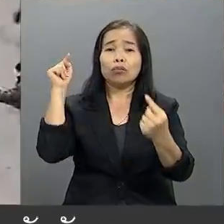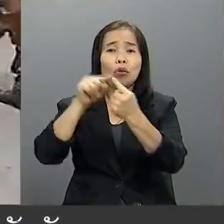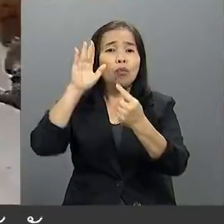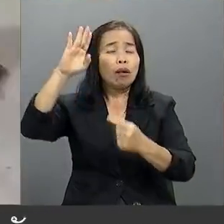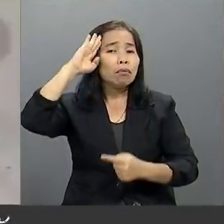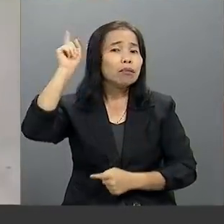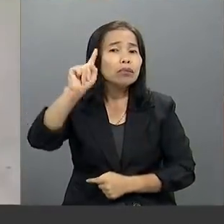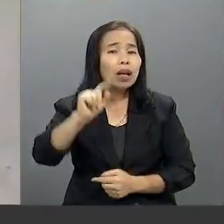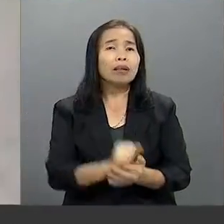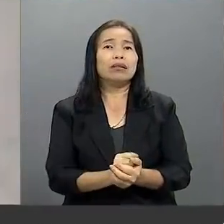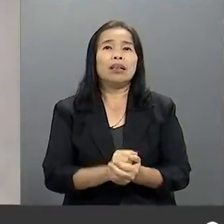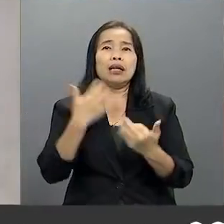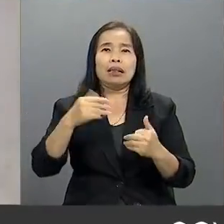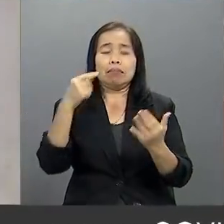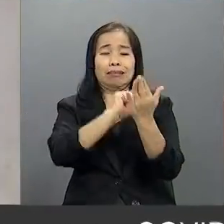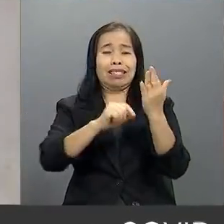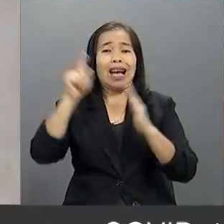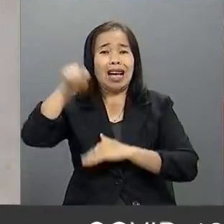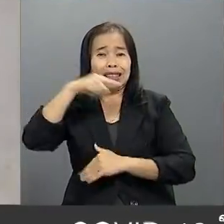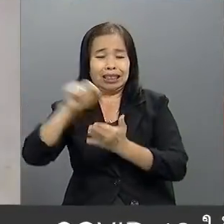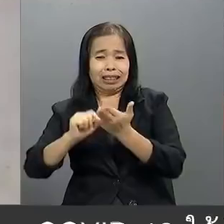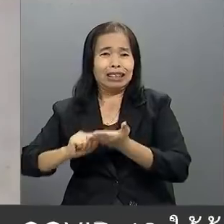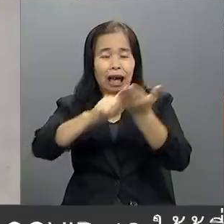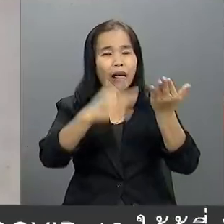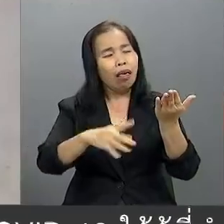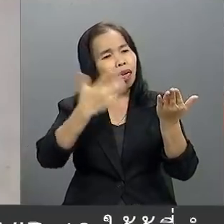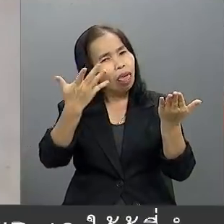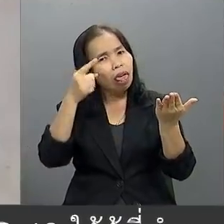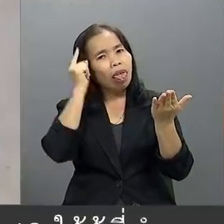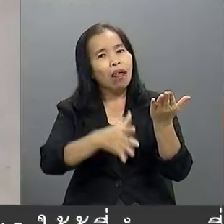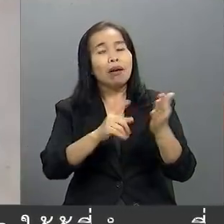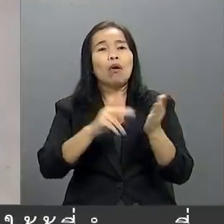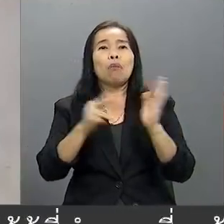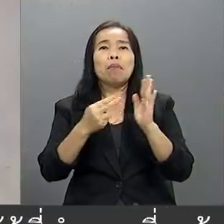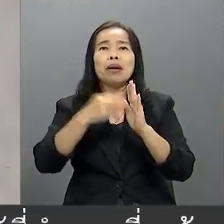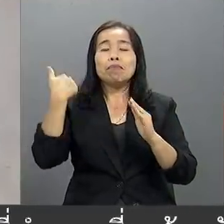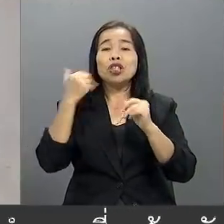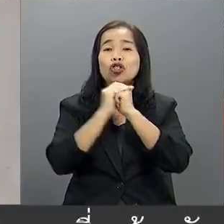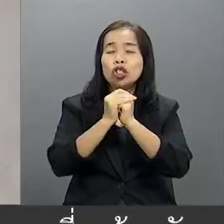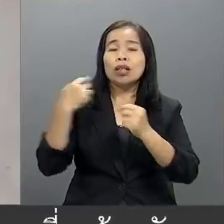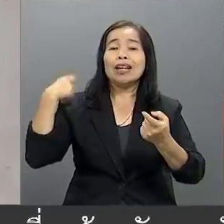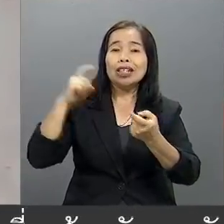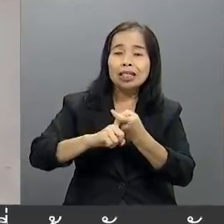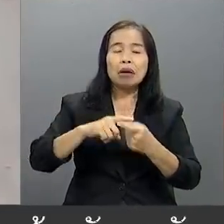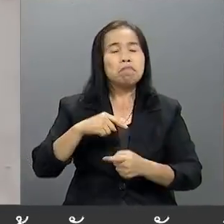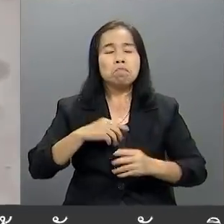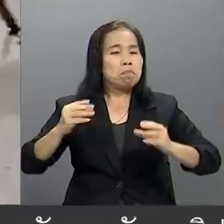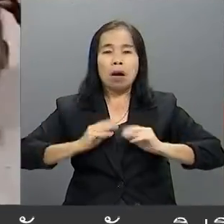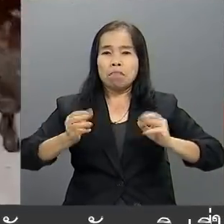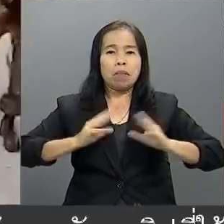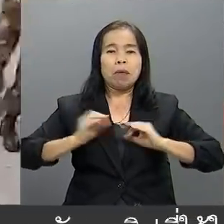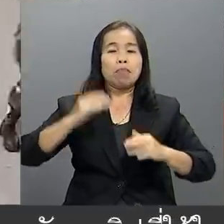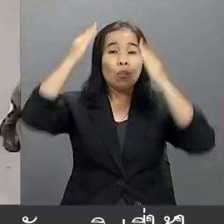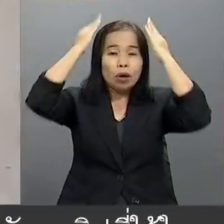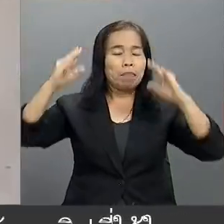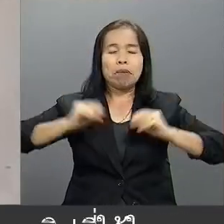ตามร่างที่อังกฤษเป็นผู้เสนอไปก่อนหน้านี้เนื่องจากถูกจีนรัสเซียอินเดียและเวียดนามขัดขานค่ะทาง